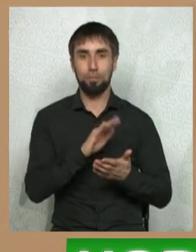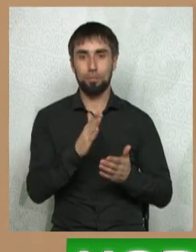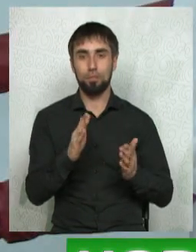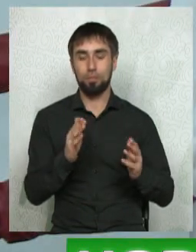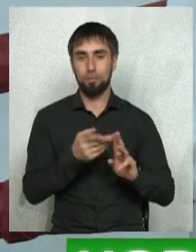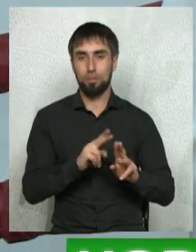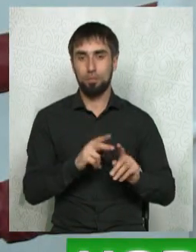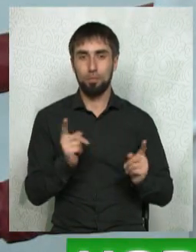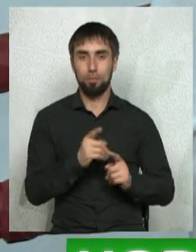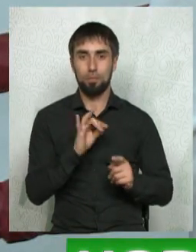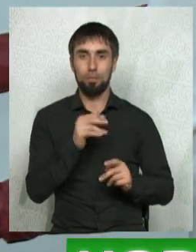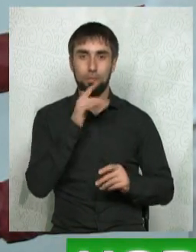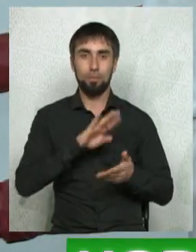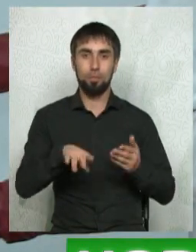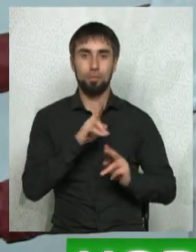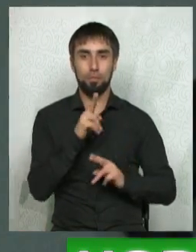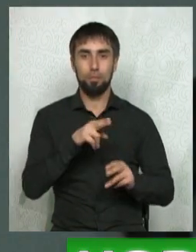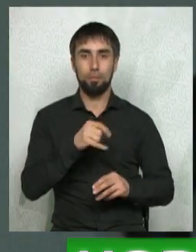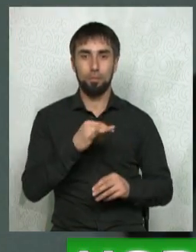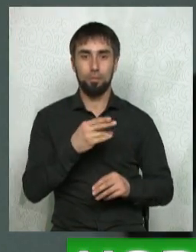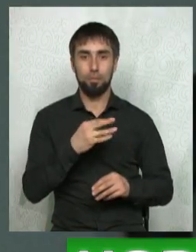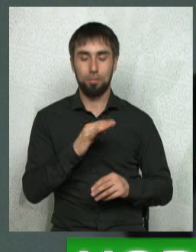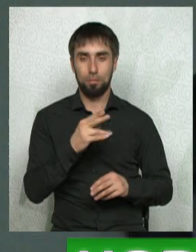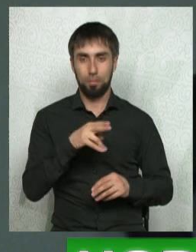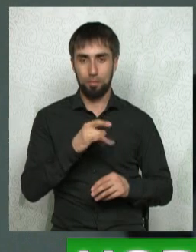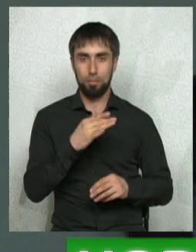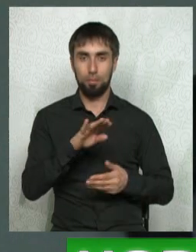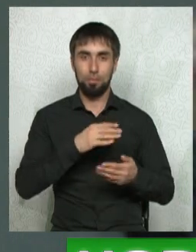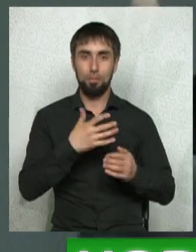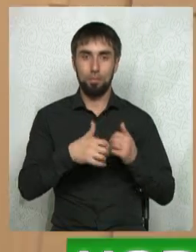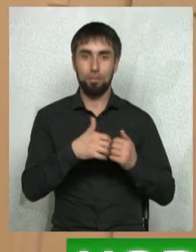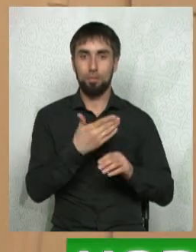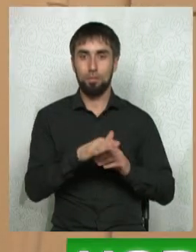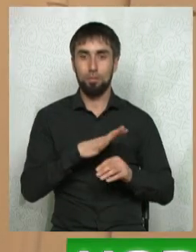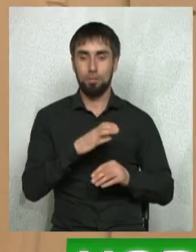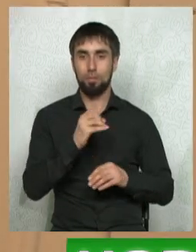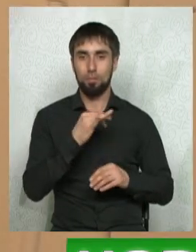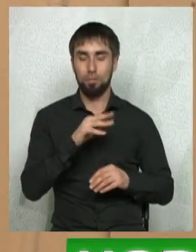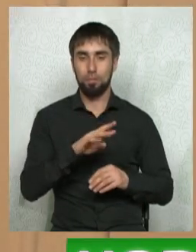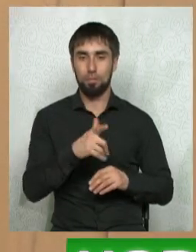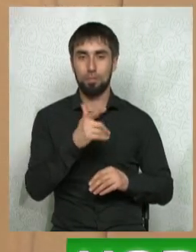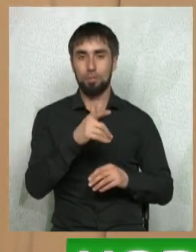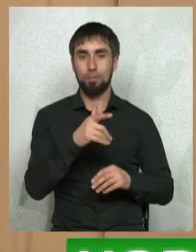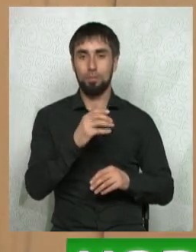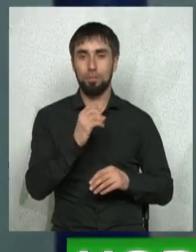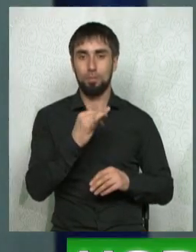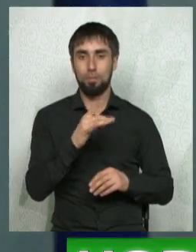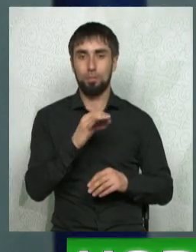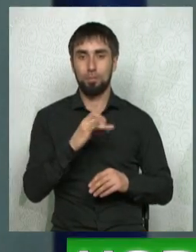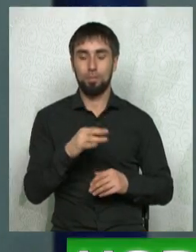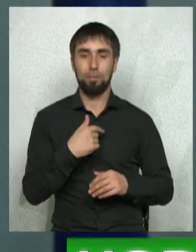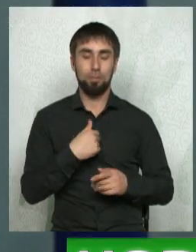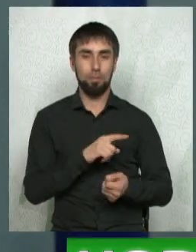короткие сроки после обращения к партийцам. Средства для этого выделил секретарь местного отделения партии «Единая Россия».